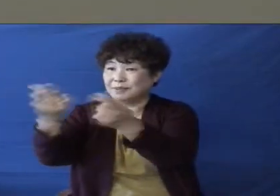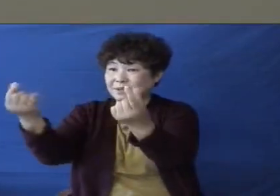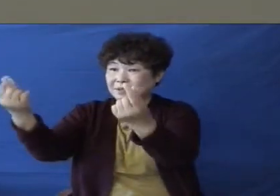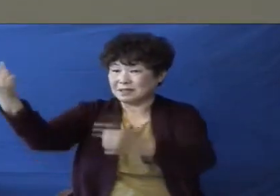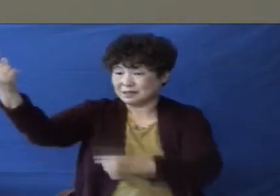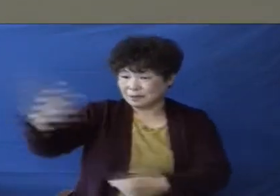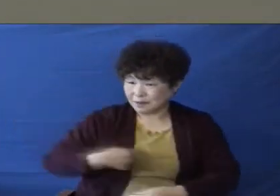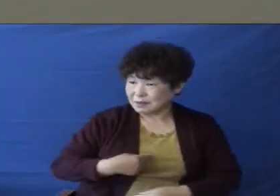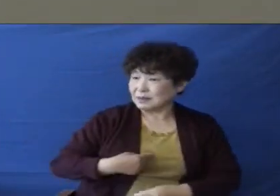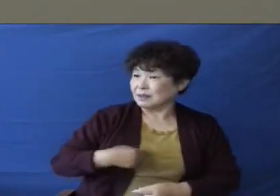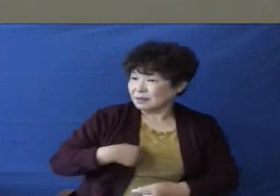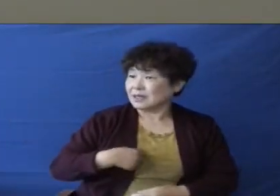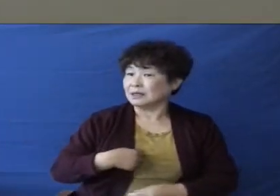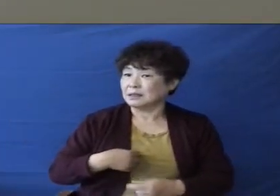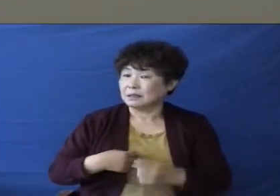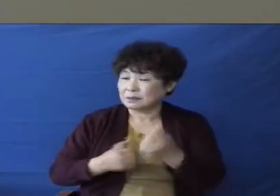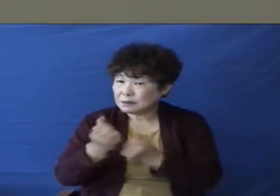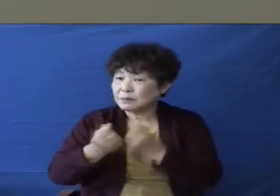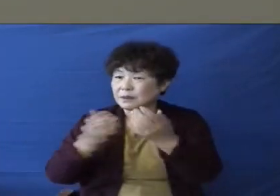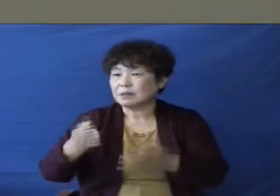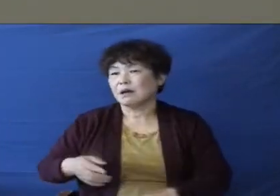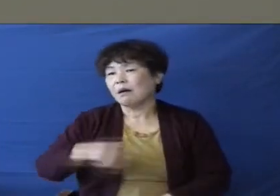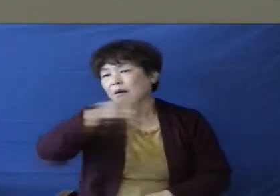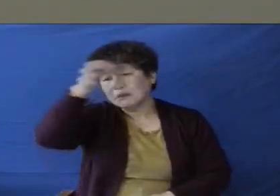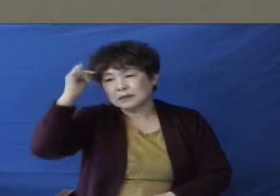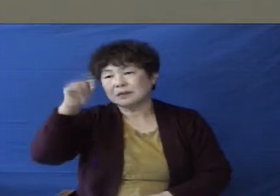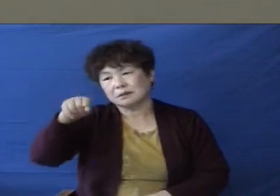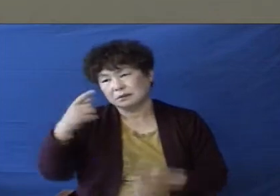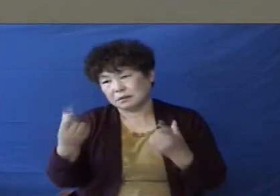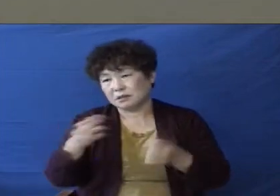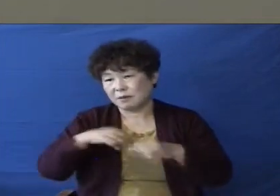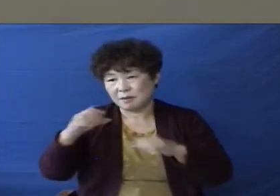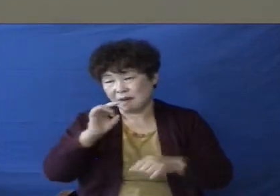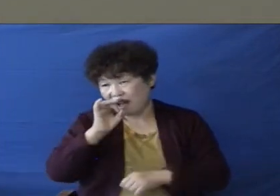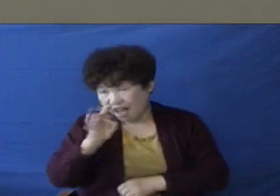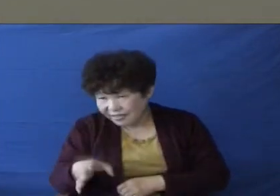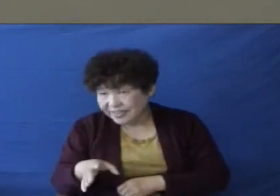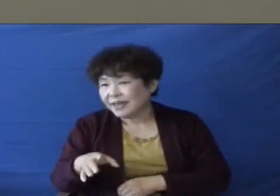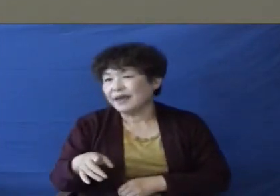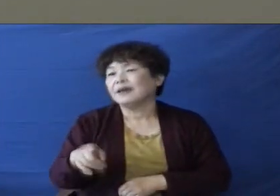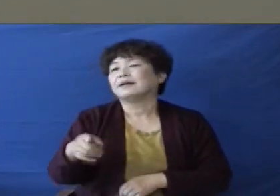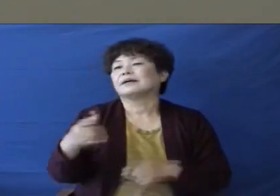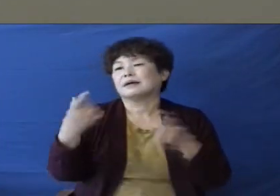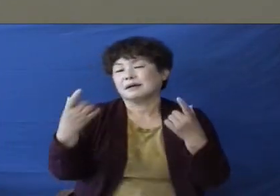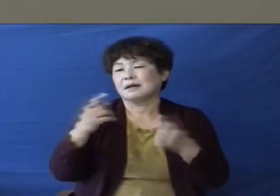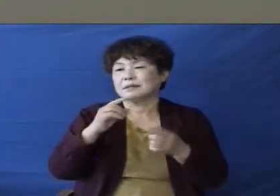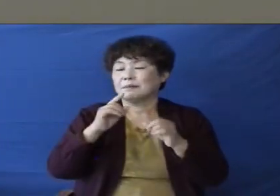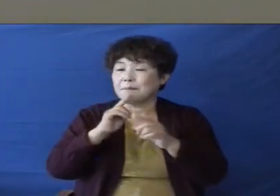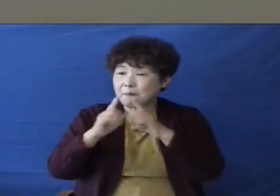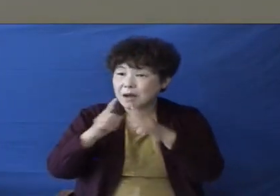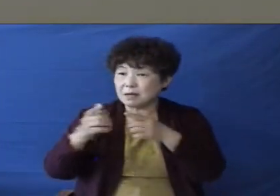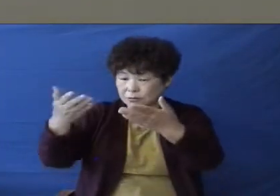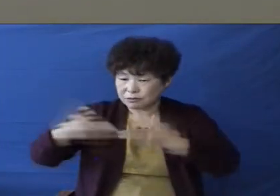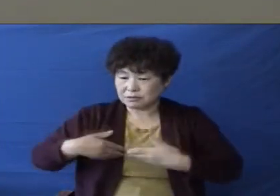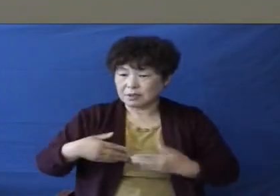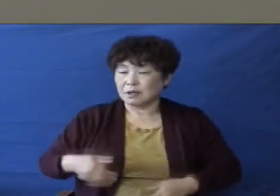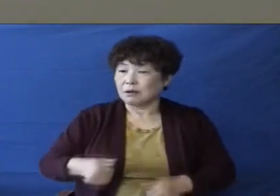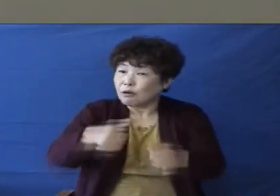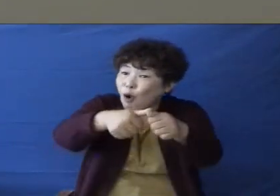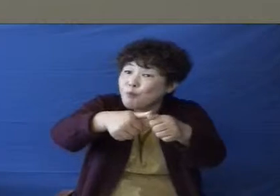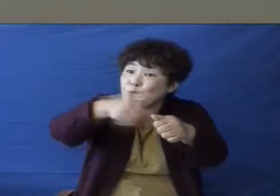거예요 아 그 사람이니 말을 듣고 회개하면 넌 형제를 얻은 거다 이 사람 지금 뭐 하는